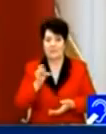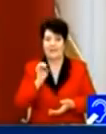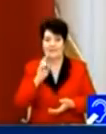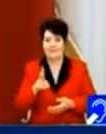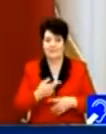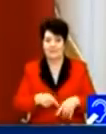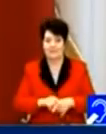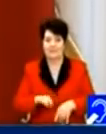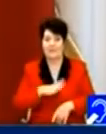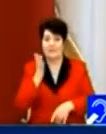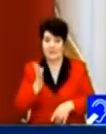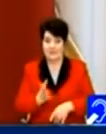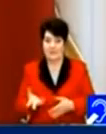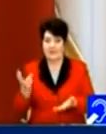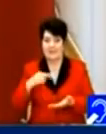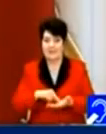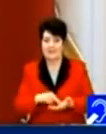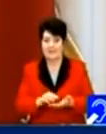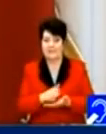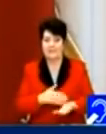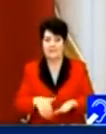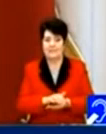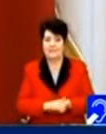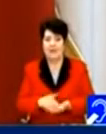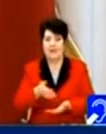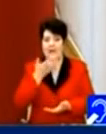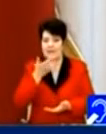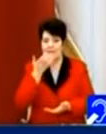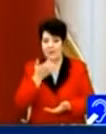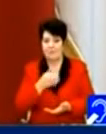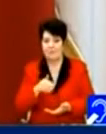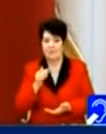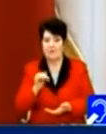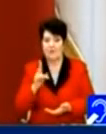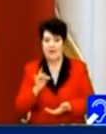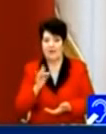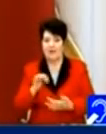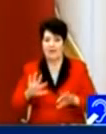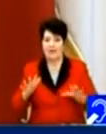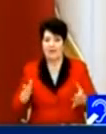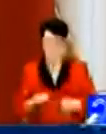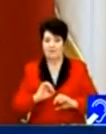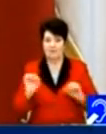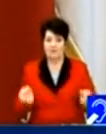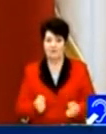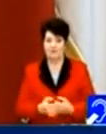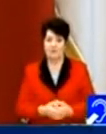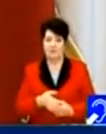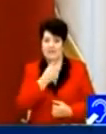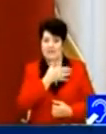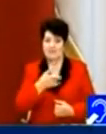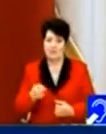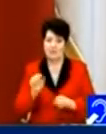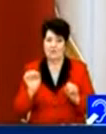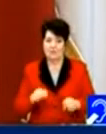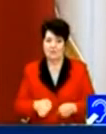De asemenea, va fi restabilit sistemul de termoficare pentru a, în cazul răcirii timpului, ca